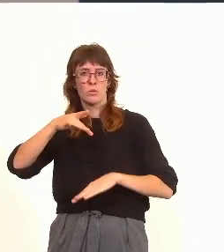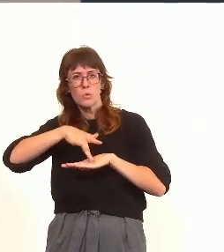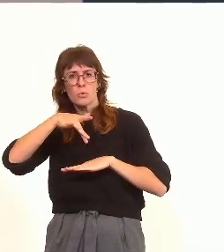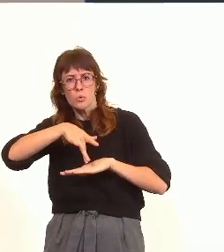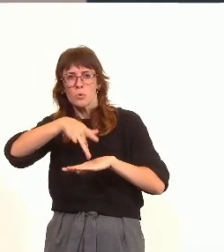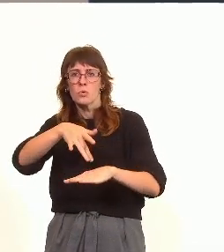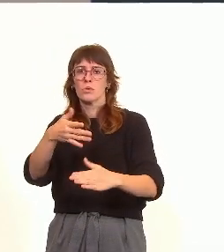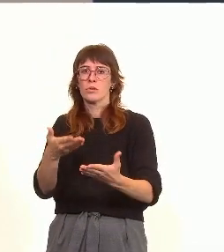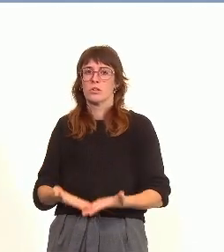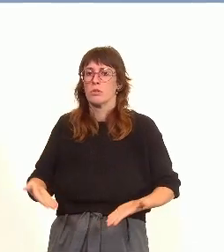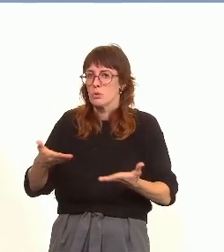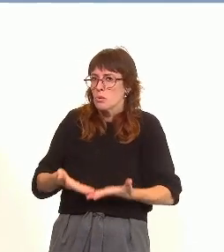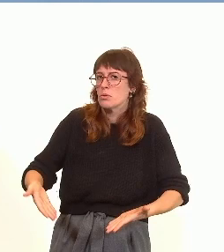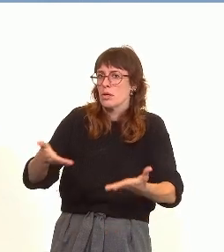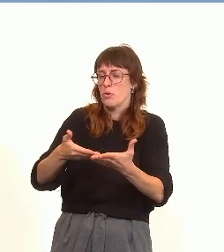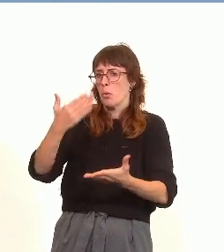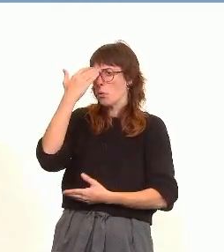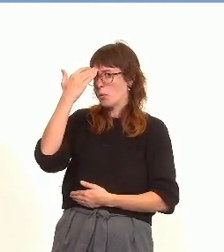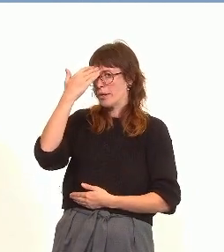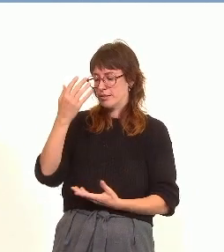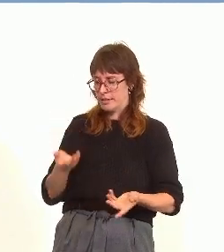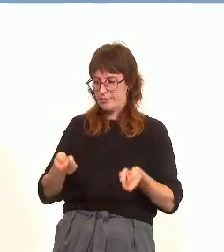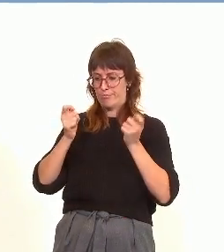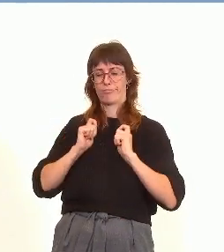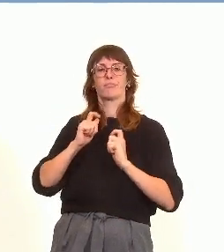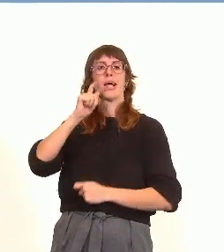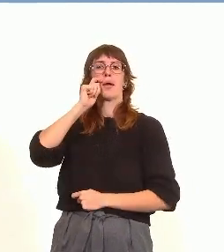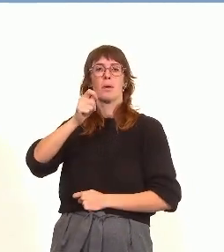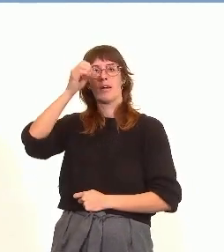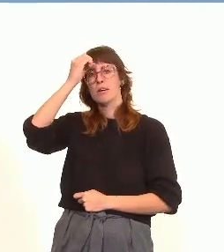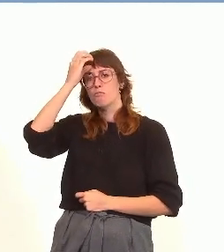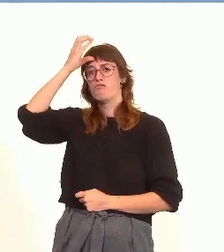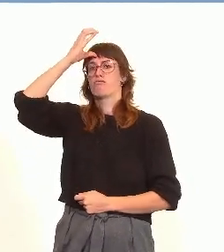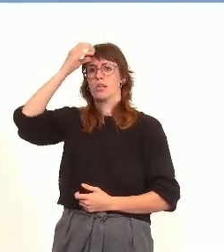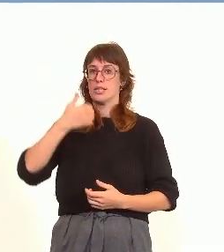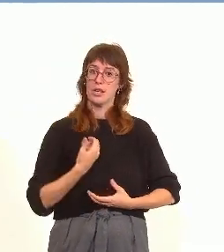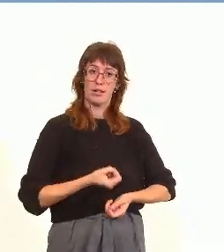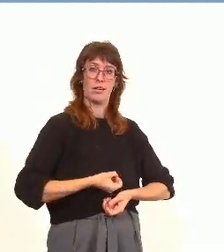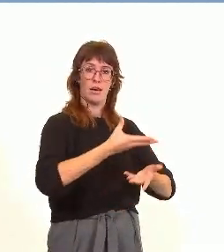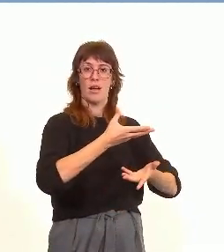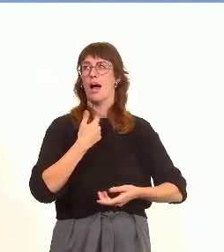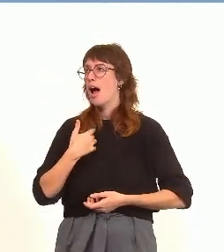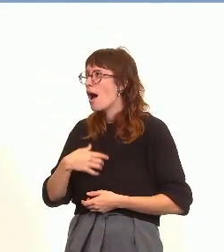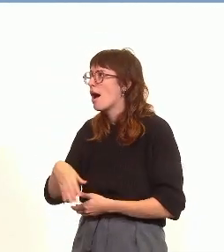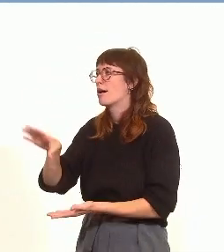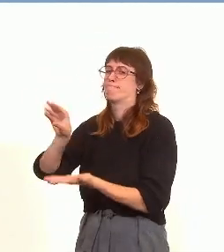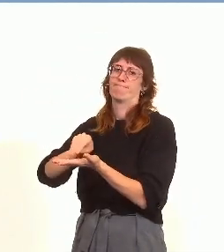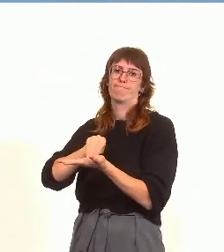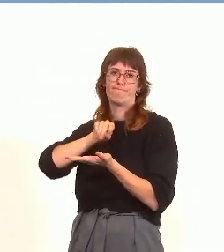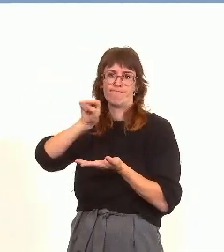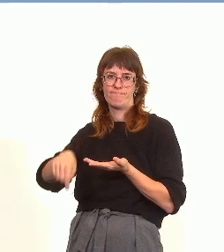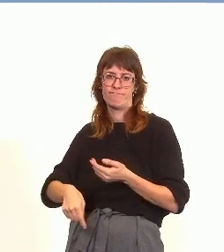mais une expertise, et c'est cette expertise qui va donner de l'autorité à la parole. Ce qui fait que, contrairement à ce